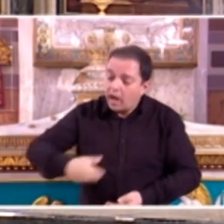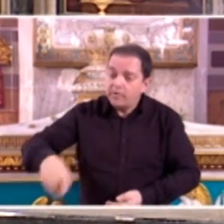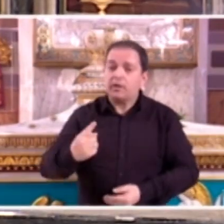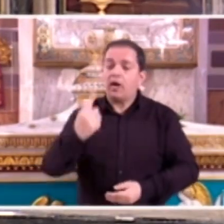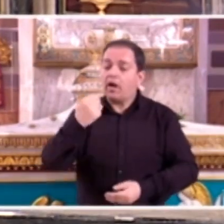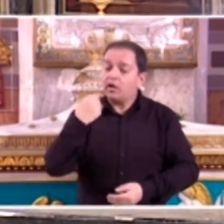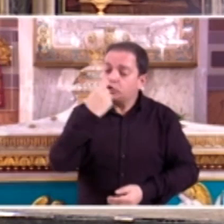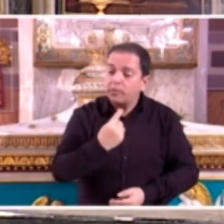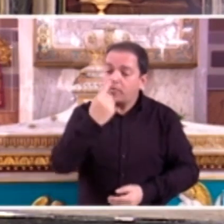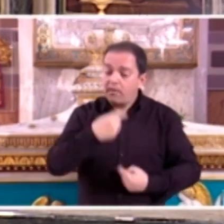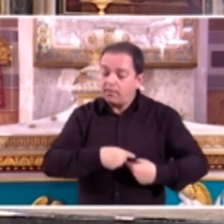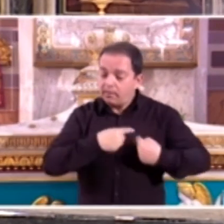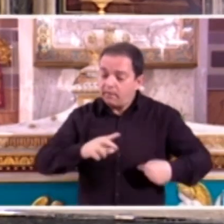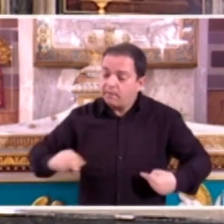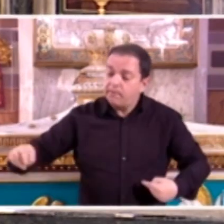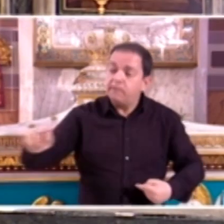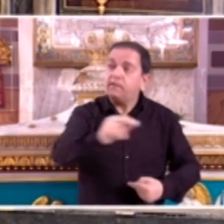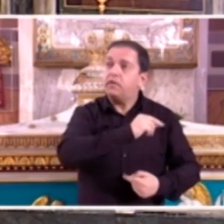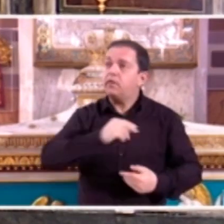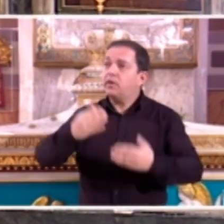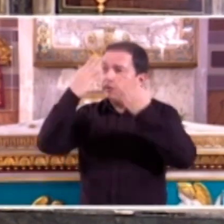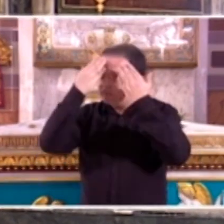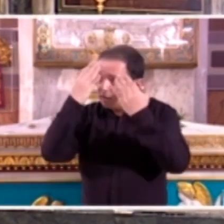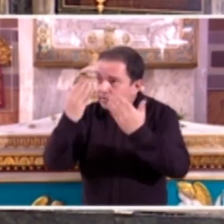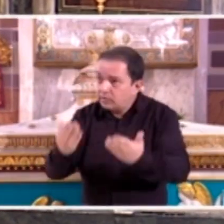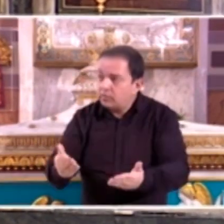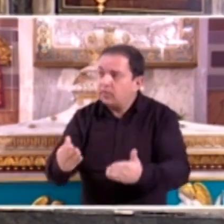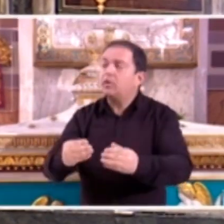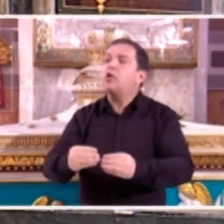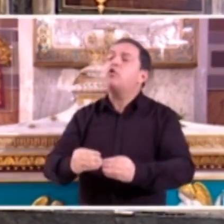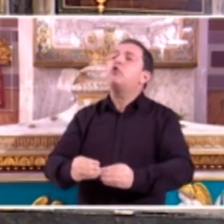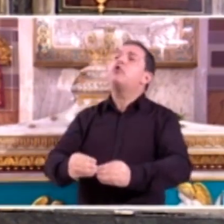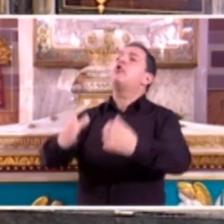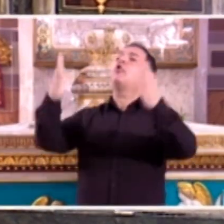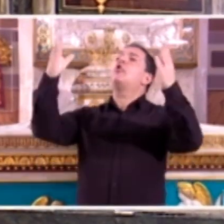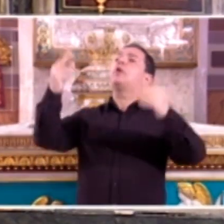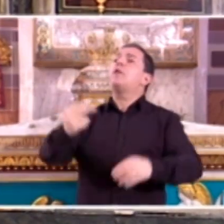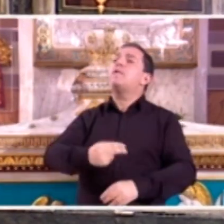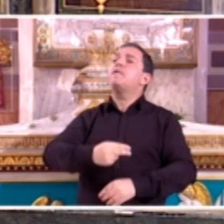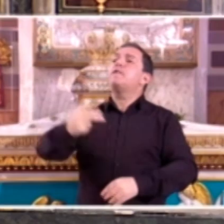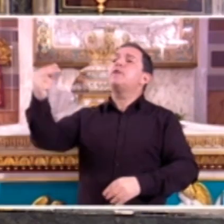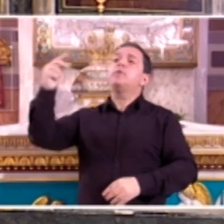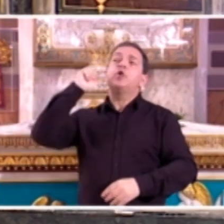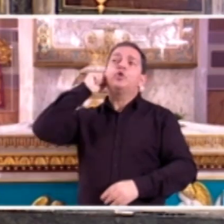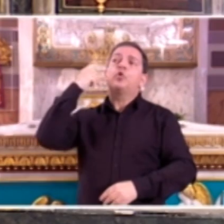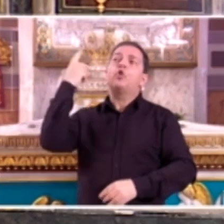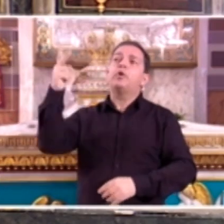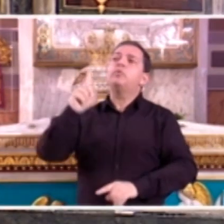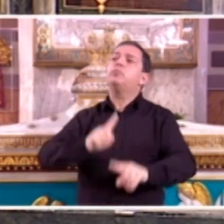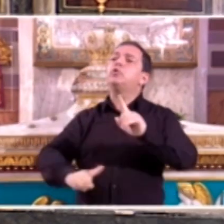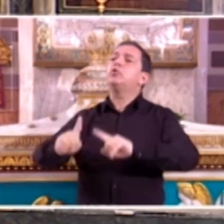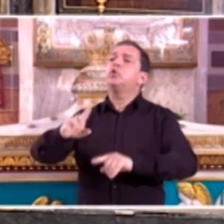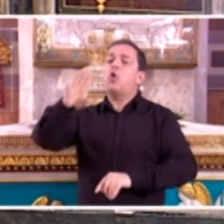όματι και μια καρδία δοξάζειν και ανημενήν, το πάντιμον και μεγαλοπρέπες όνομά σου,